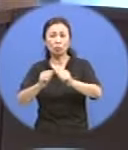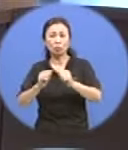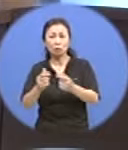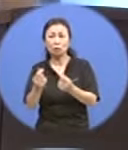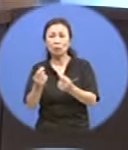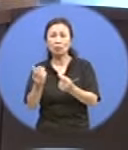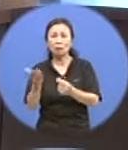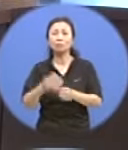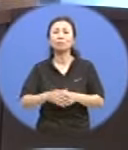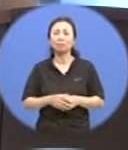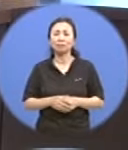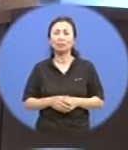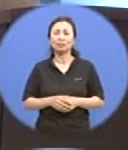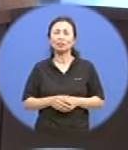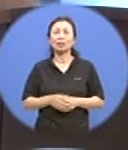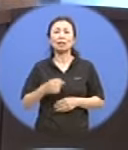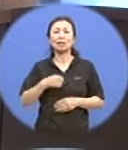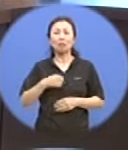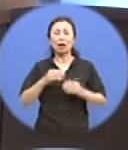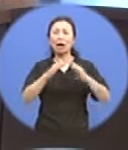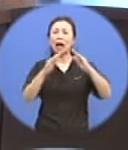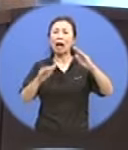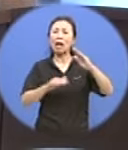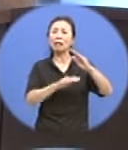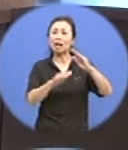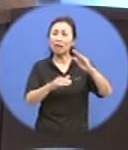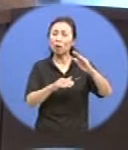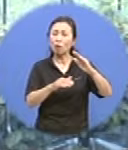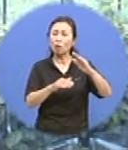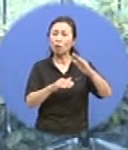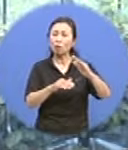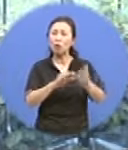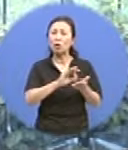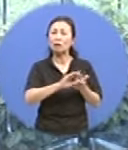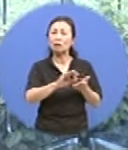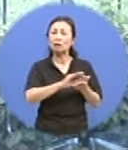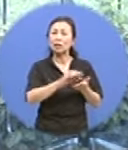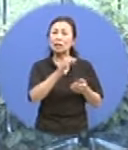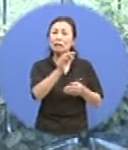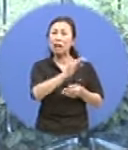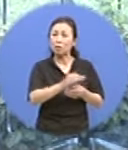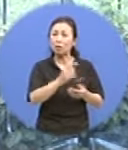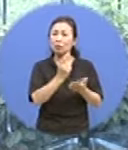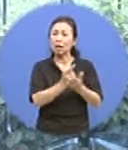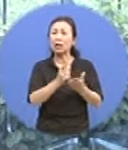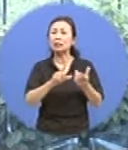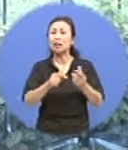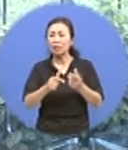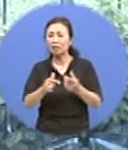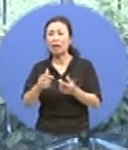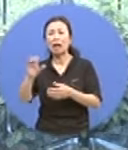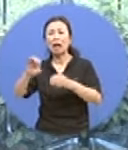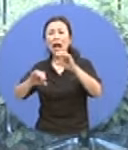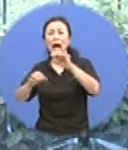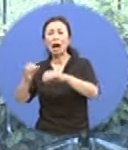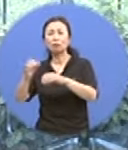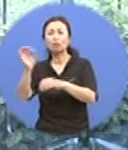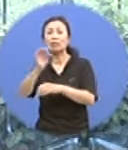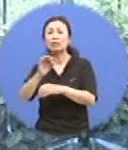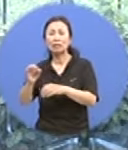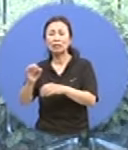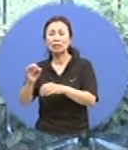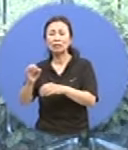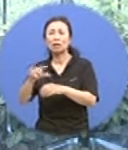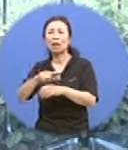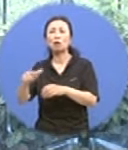けじゃなくて、まあ、ケミカルとかね、化学品の仕事もやっておりまして、はい、この化学品の仕事っていうのは、もうすでに海外売